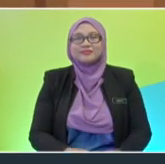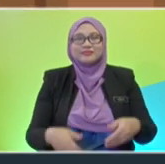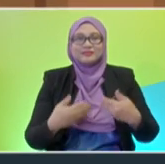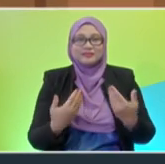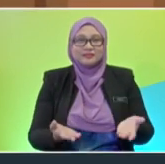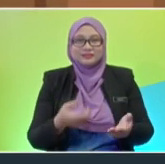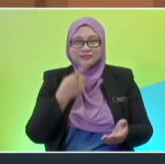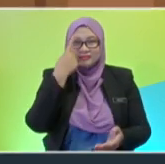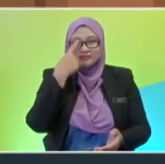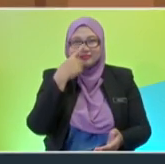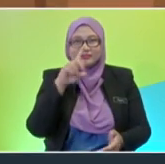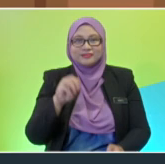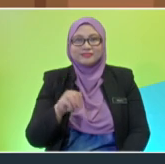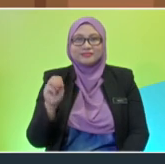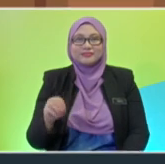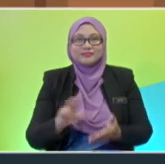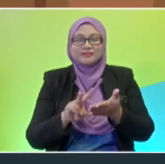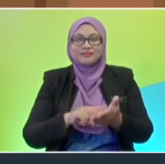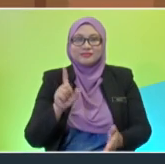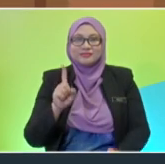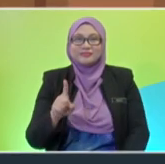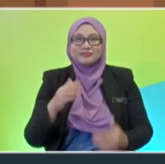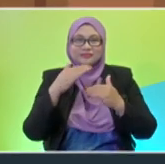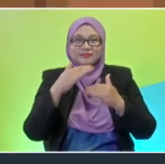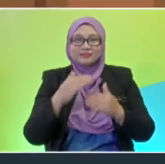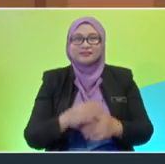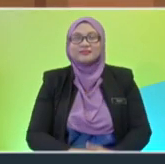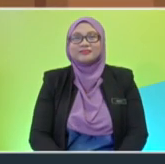murid untuk baca satu perganti terlebih dahulu oke